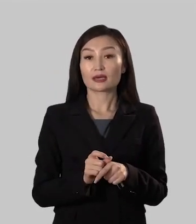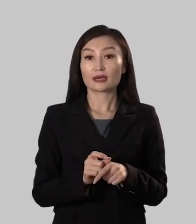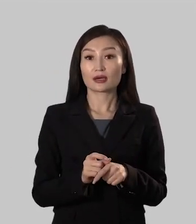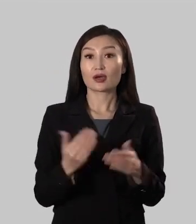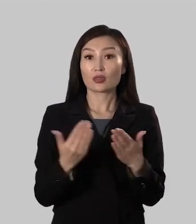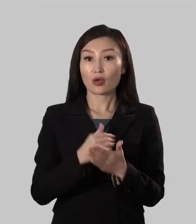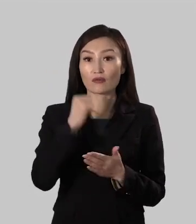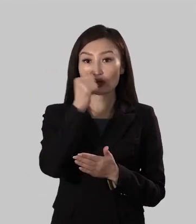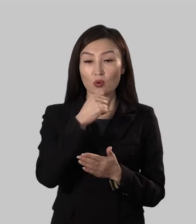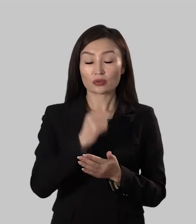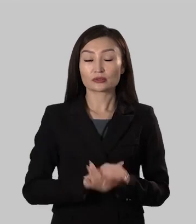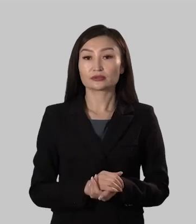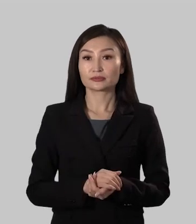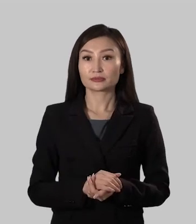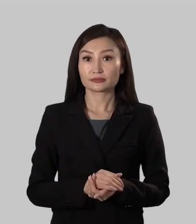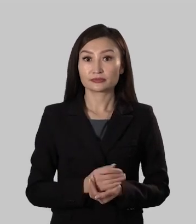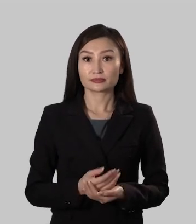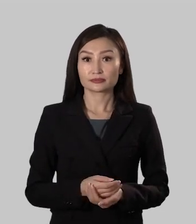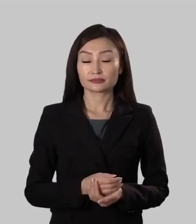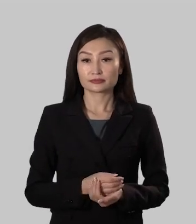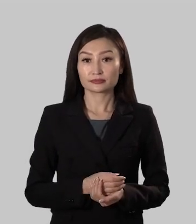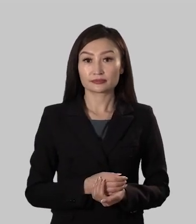значит Новый год.